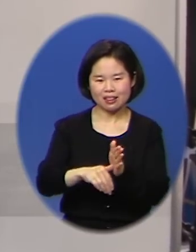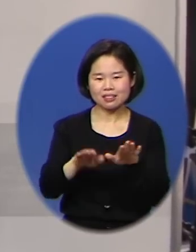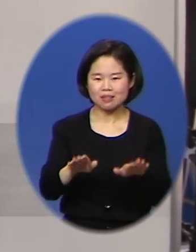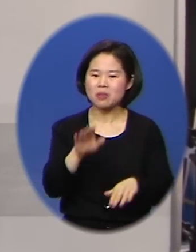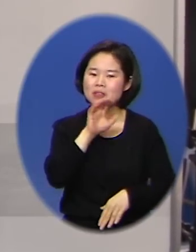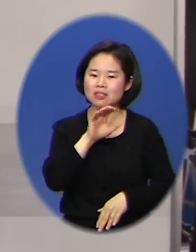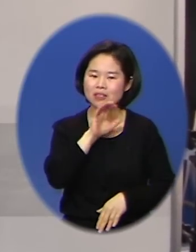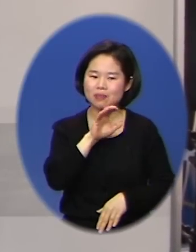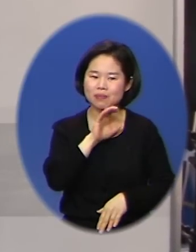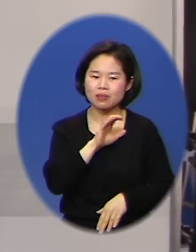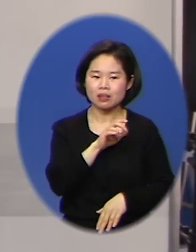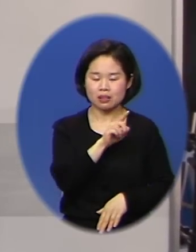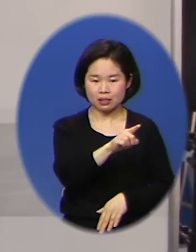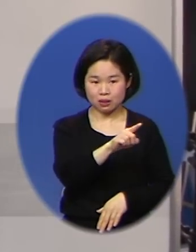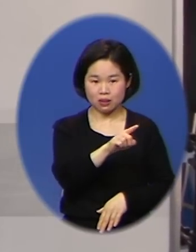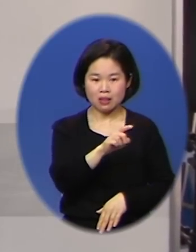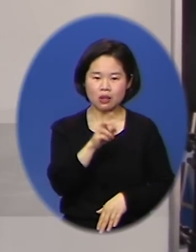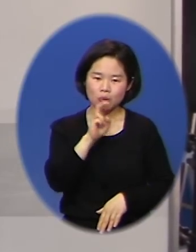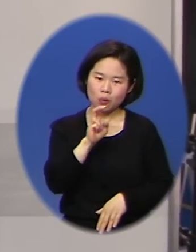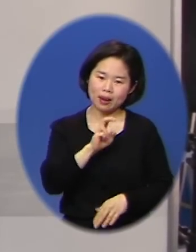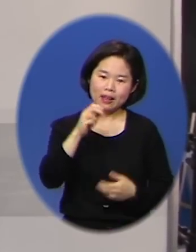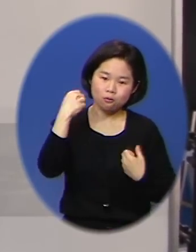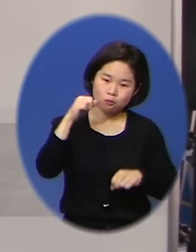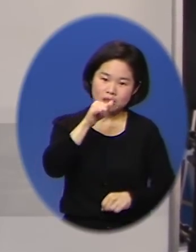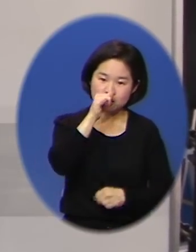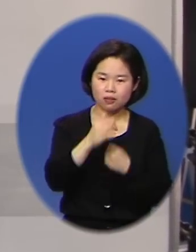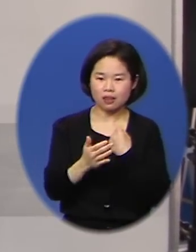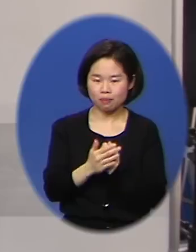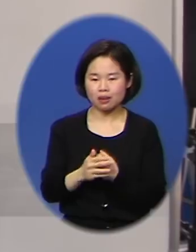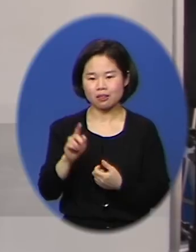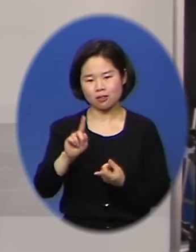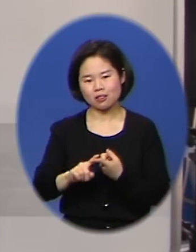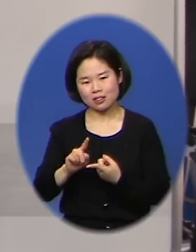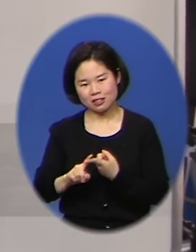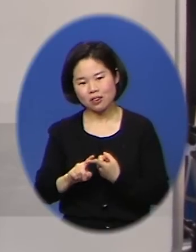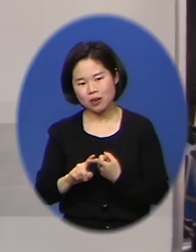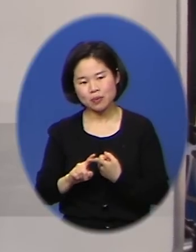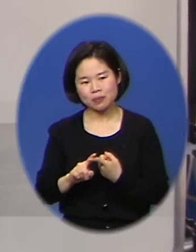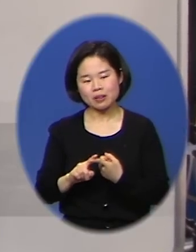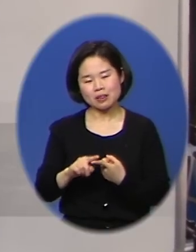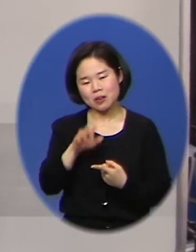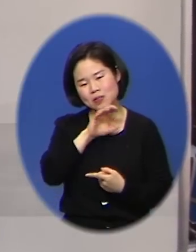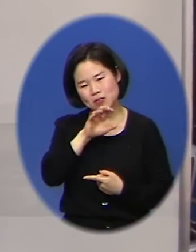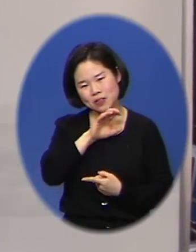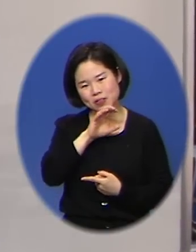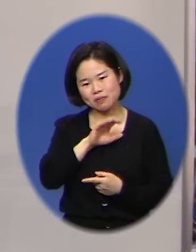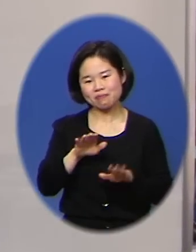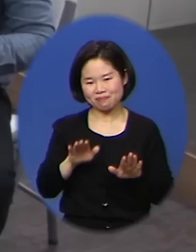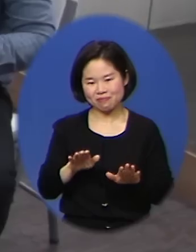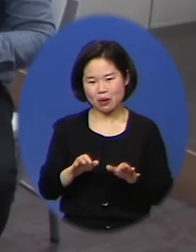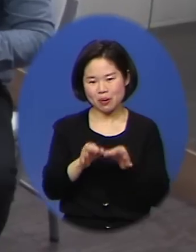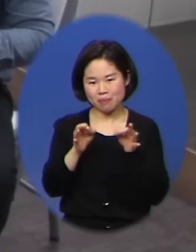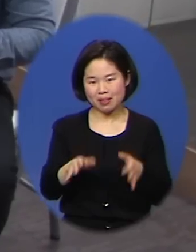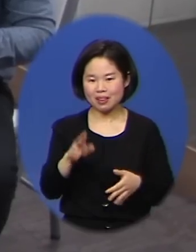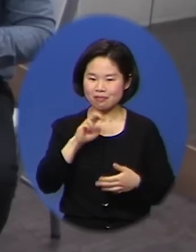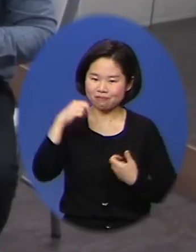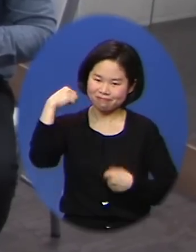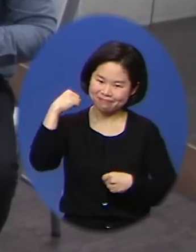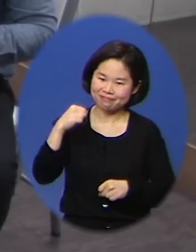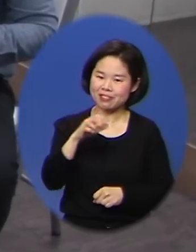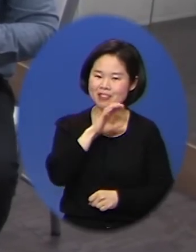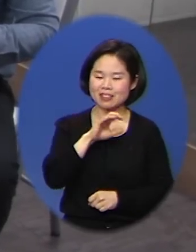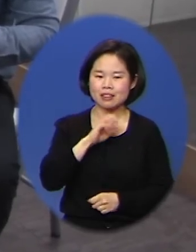춤이랑 음악이 있어서 지금 이제 그거 회복하느라고 민희 씨 오랜만에 춤도 좀 추고 그렇게 진행하고 있어요.